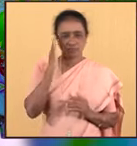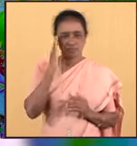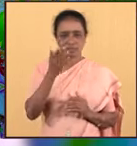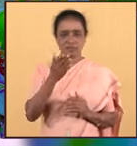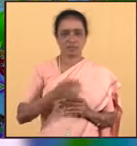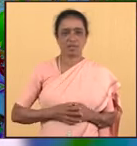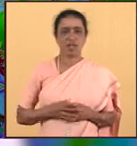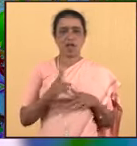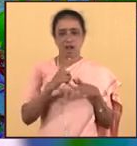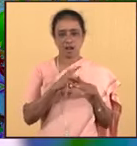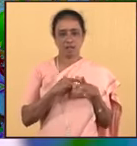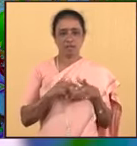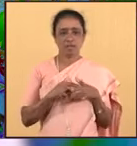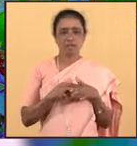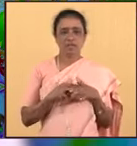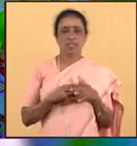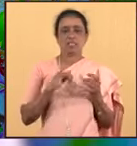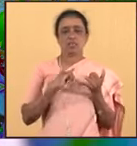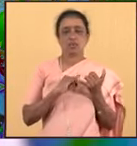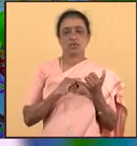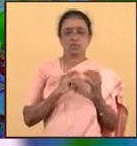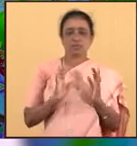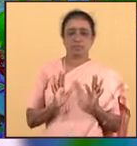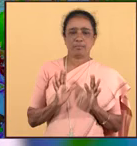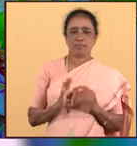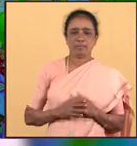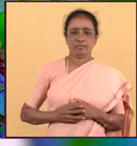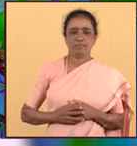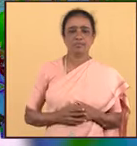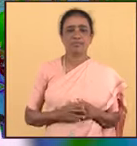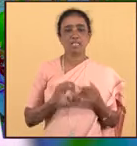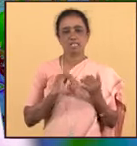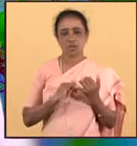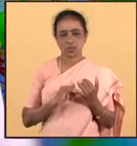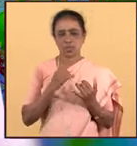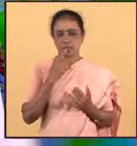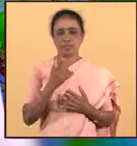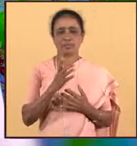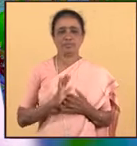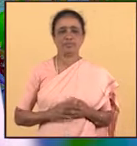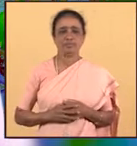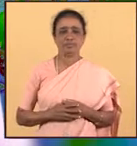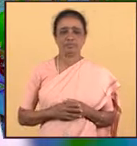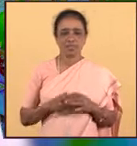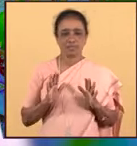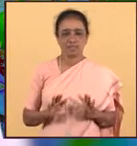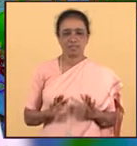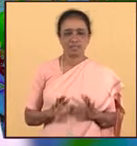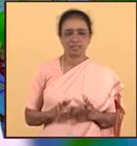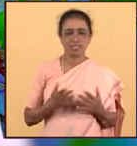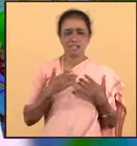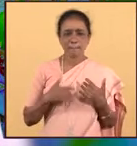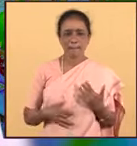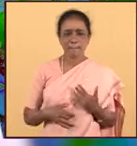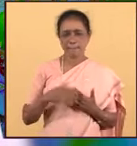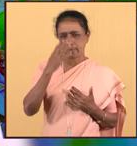கொள்ளுதல். ஆங்கிலத்தில் சொல்வதென்றால் செகுலரிசம் அப்படின்னு என்று சொல்வார்கள். என்ன சொல்வாங்க? செகுலரிசம் சொல்லுவாங்க. சமய